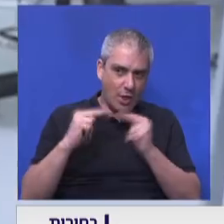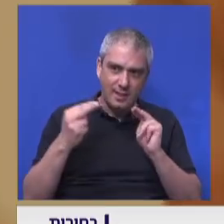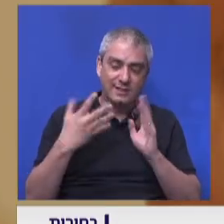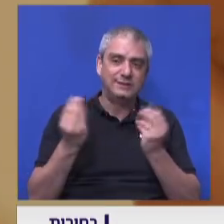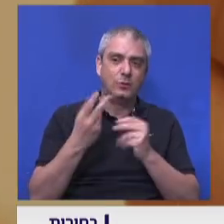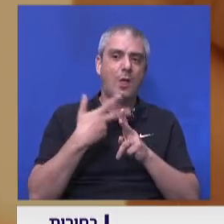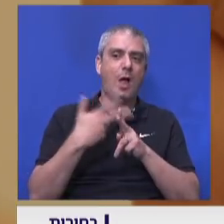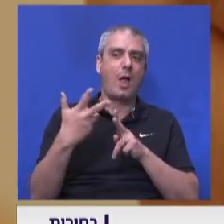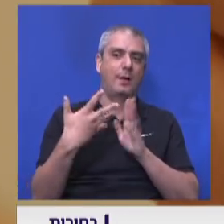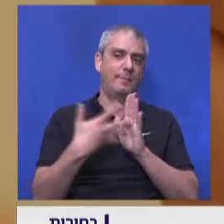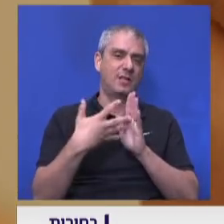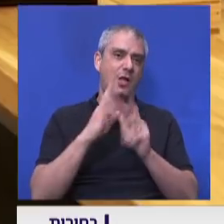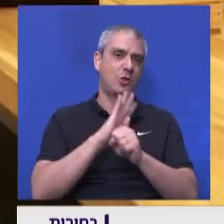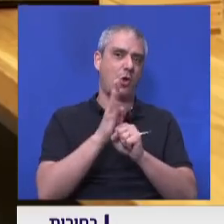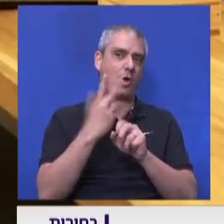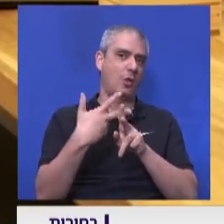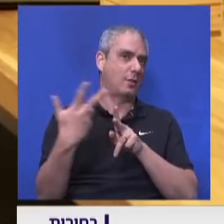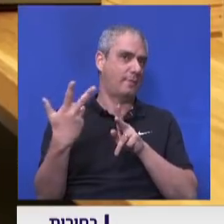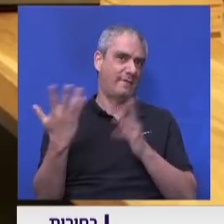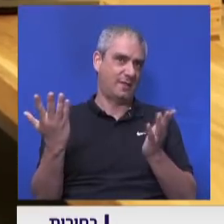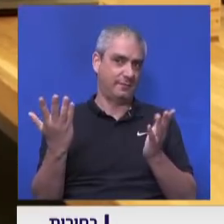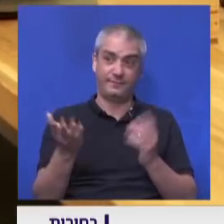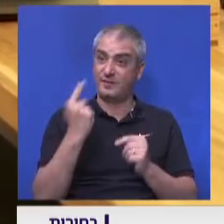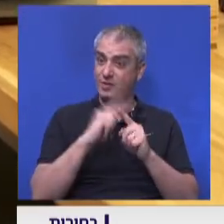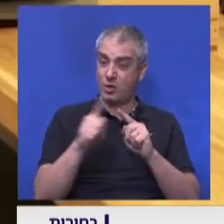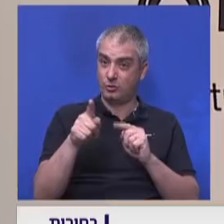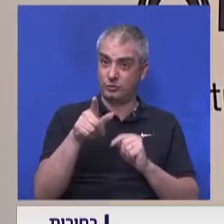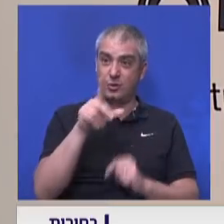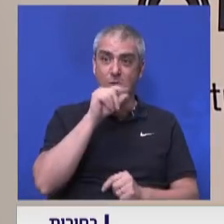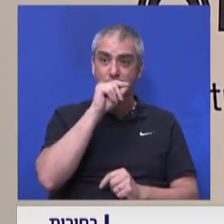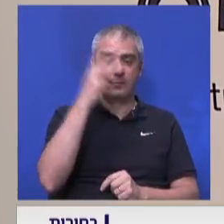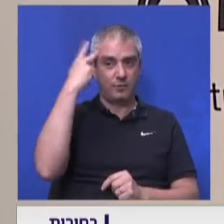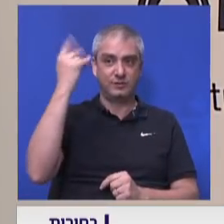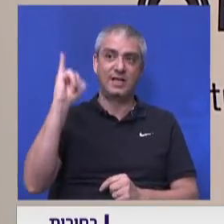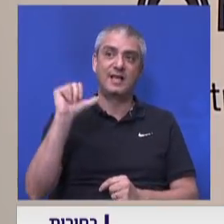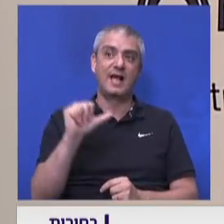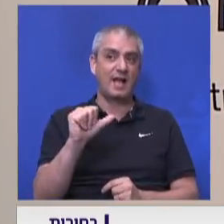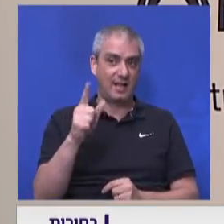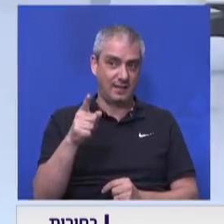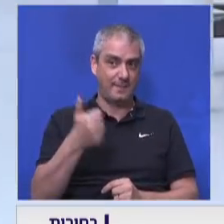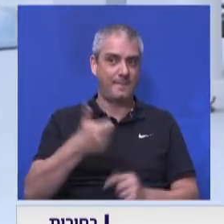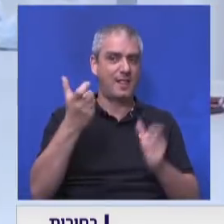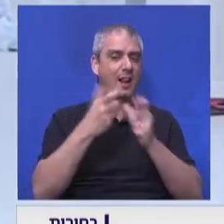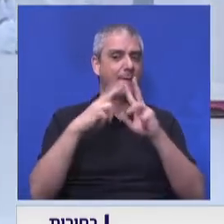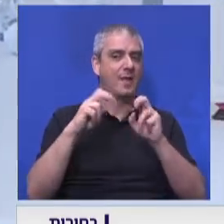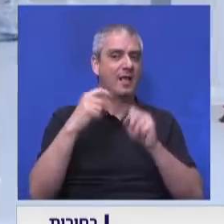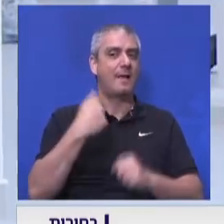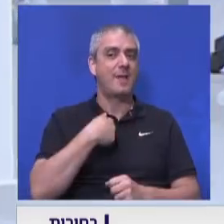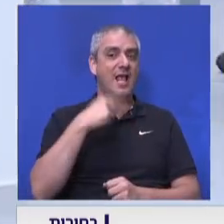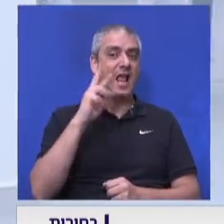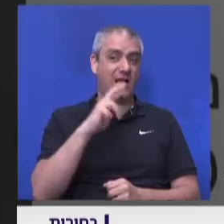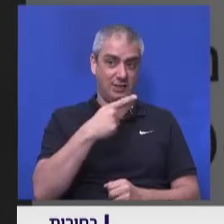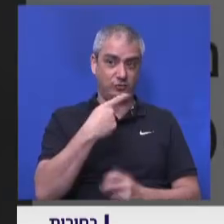לנגיף הקורונה. לפני כחודש צייץ בטוויטר פרופסור יניב ארליך, מנהל המחקר בחברת My Heritage, על מחקר שהם